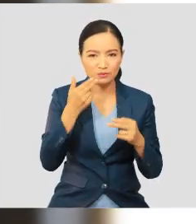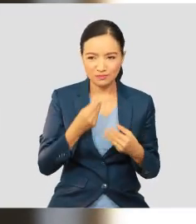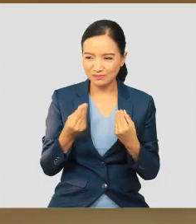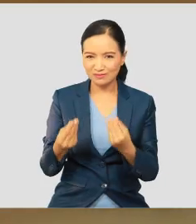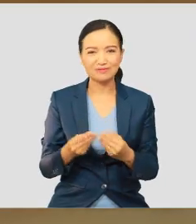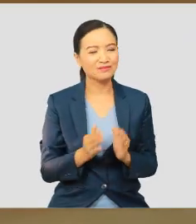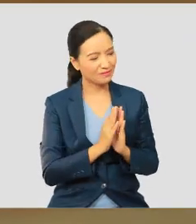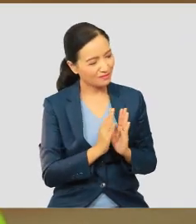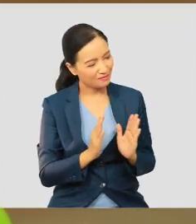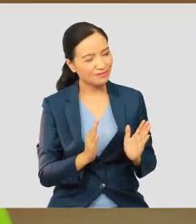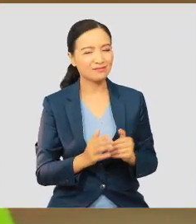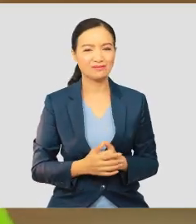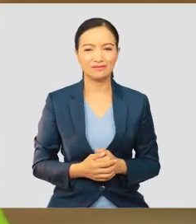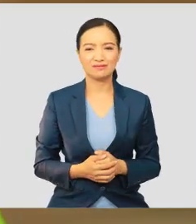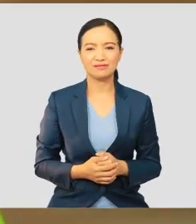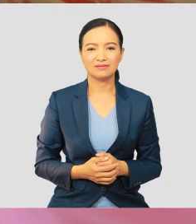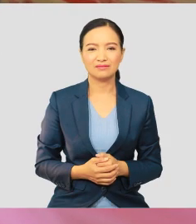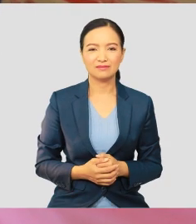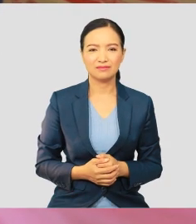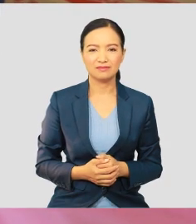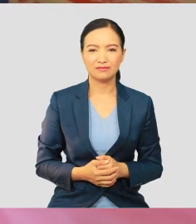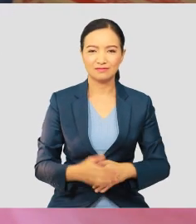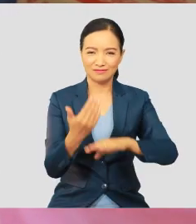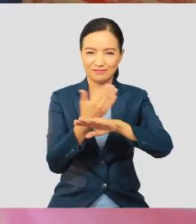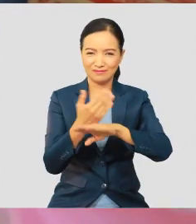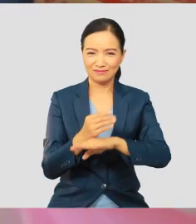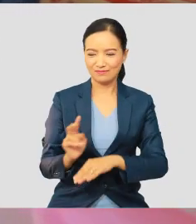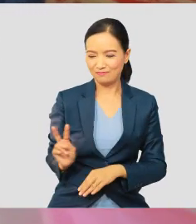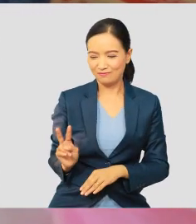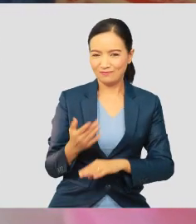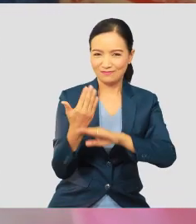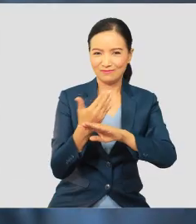ให้น้องๆเยอะเลย ขอบคุณค่ะ ได้ออกโทรทัศน์ด้วยกันนะเนี